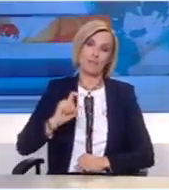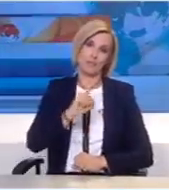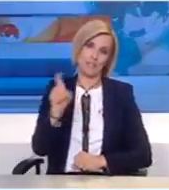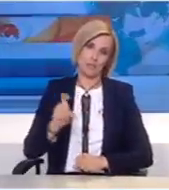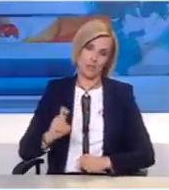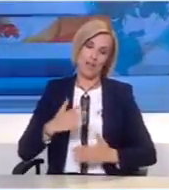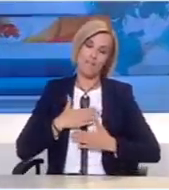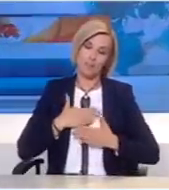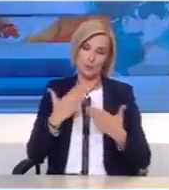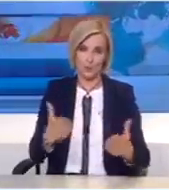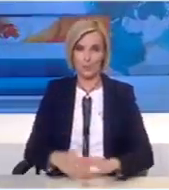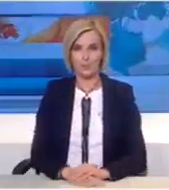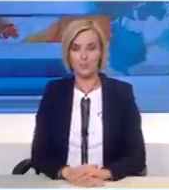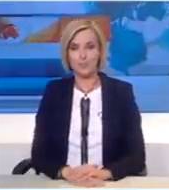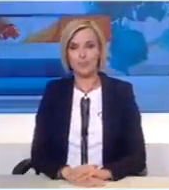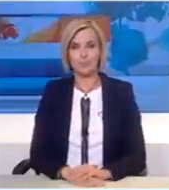Σας ευχαριστώ.